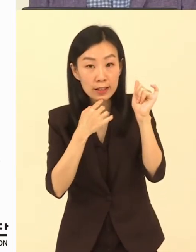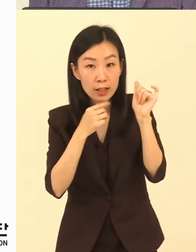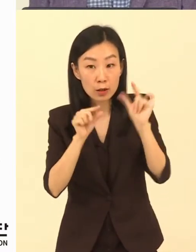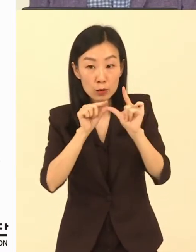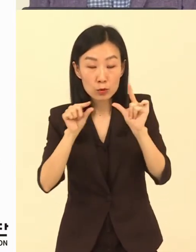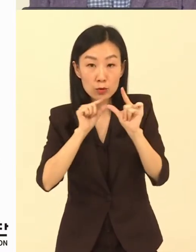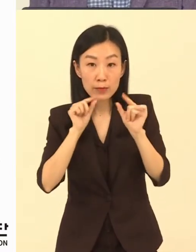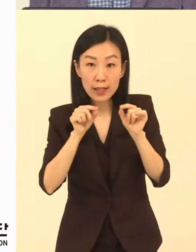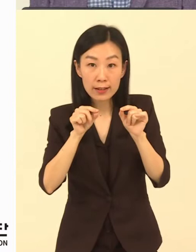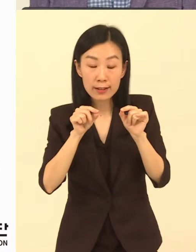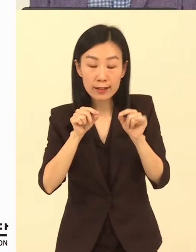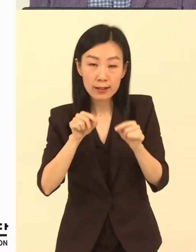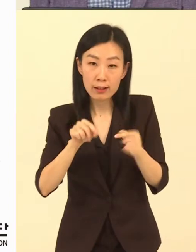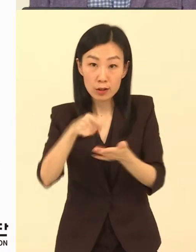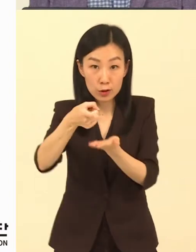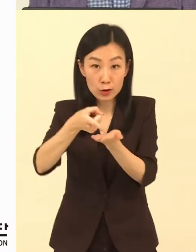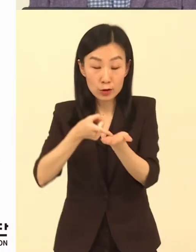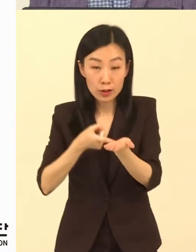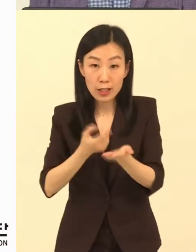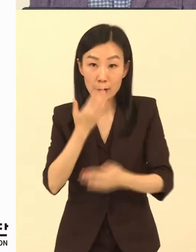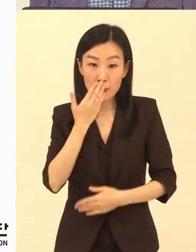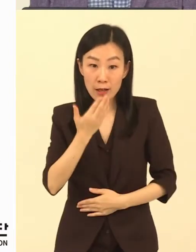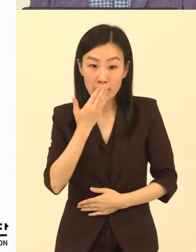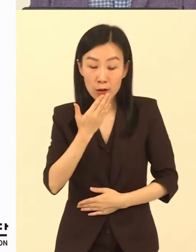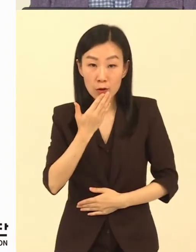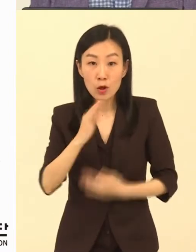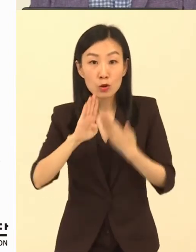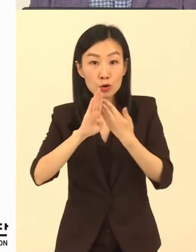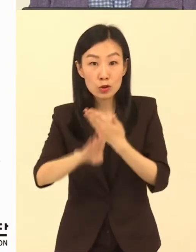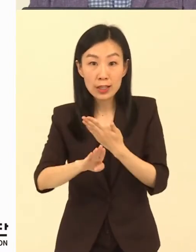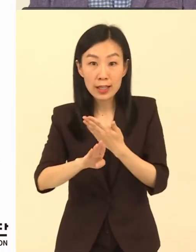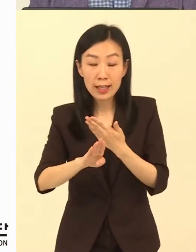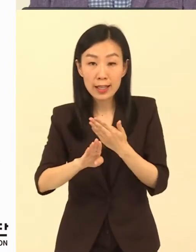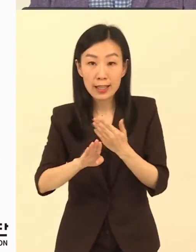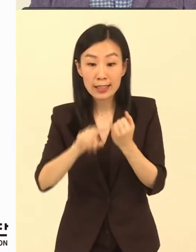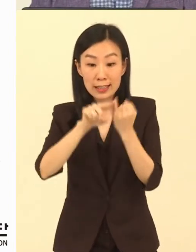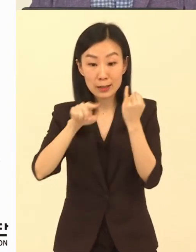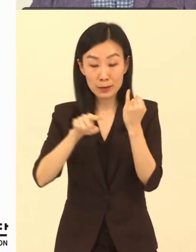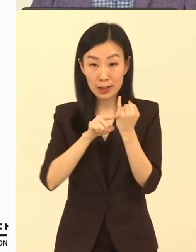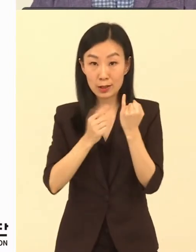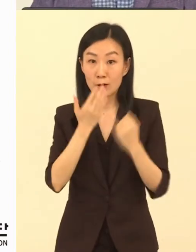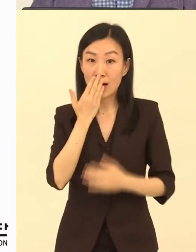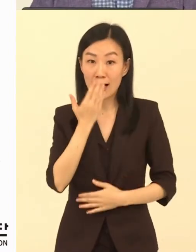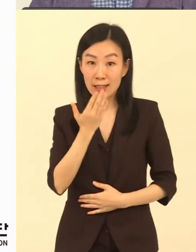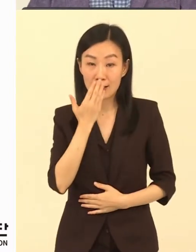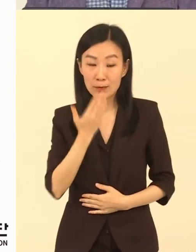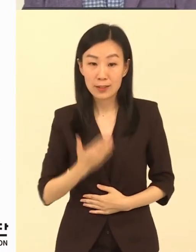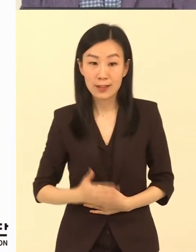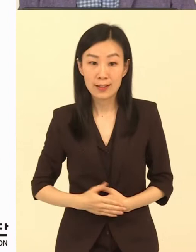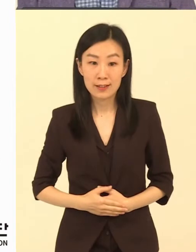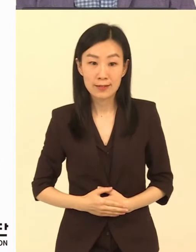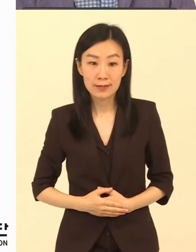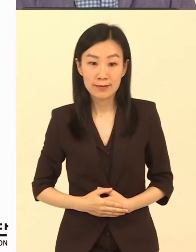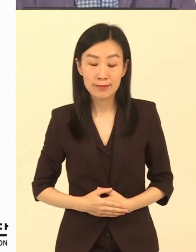원추 절제술만으로도 완치가 가능하고 추후 임신도 가능하게 됩니다.